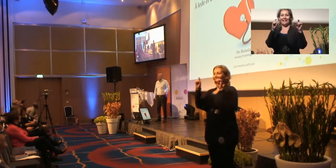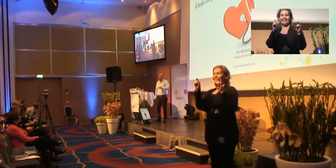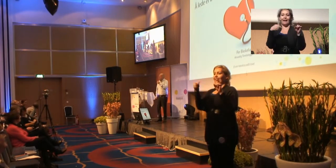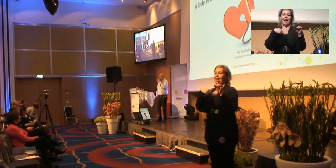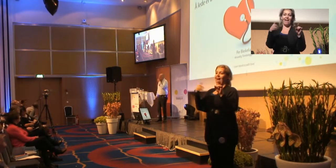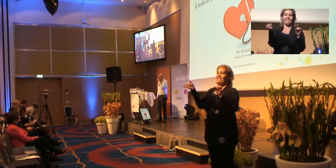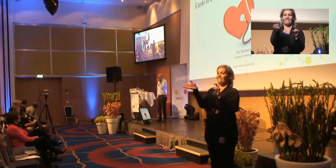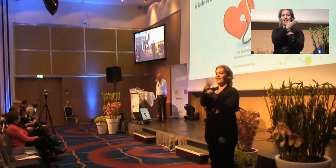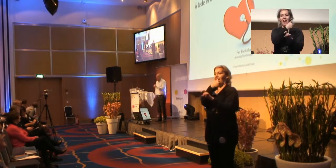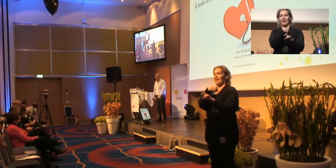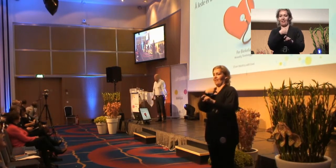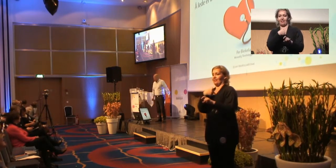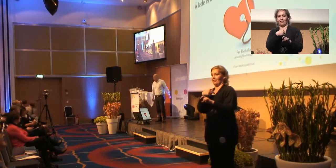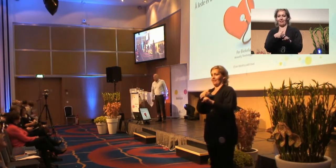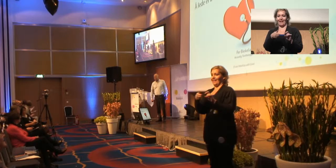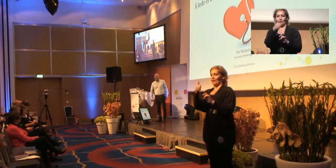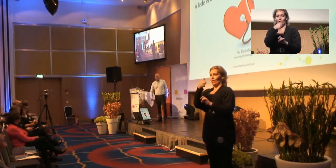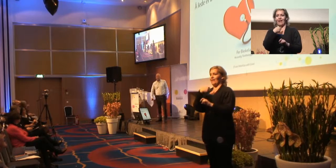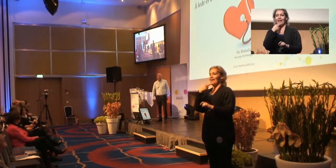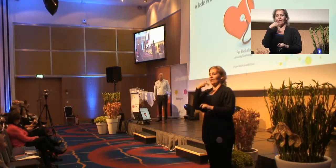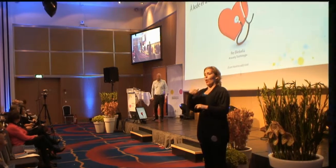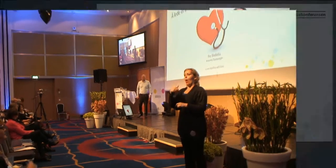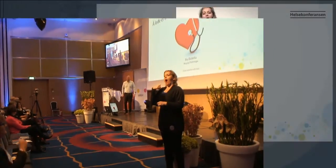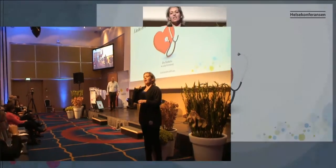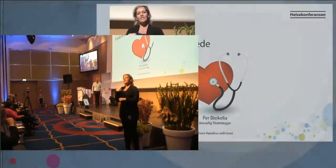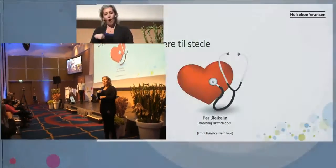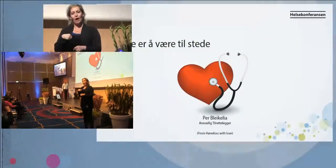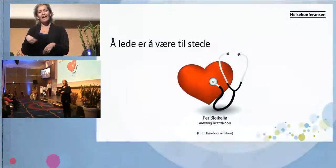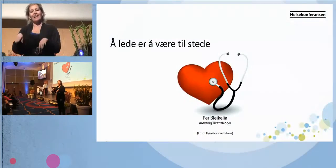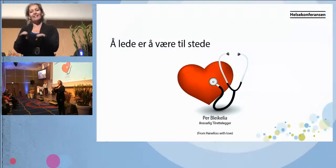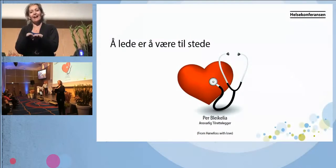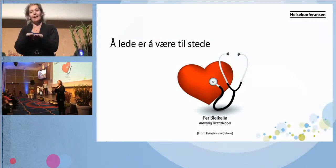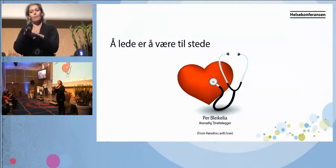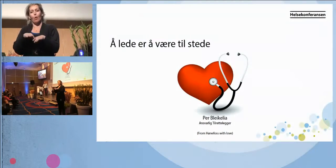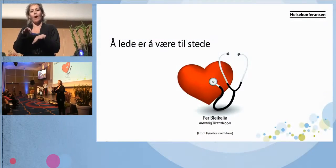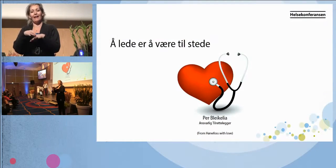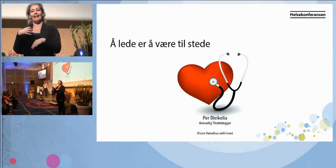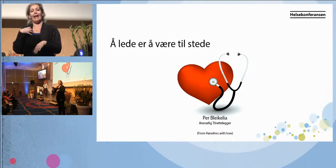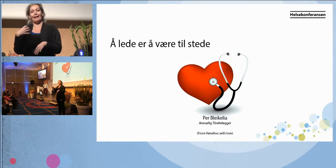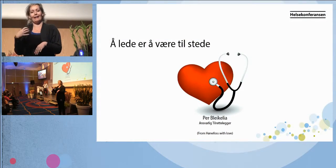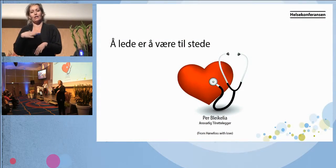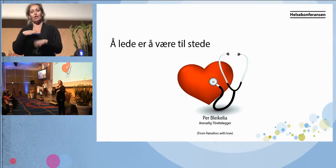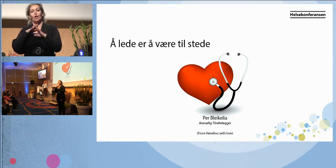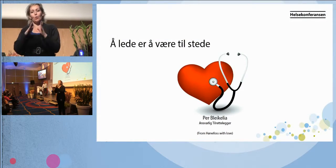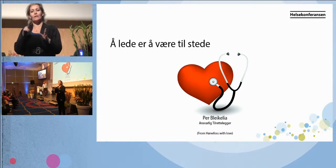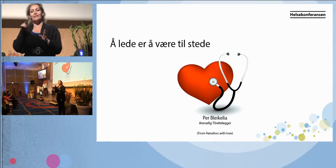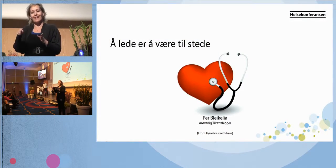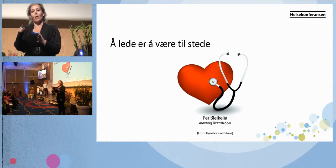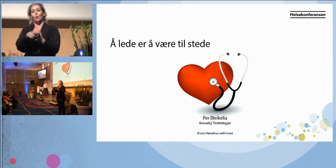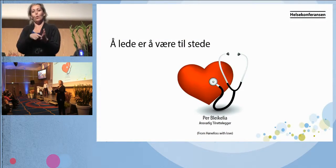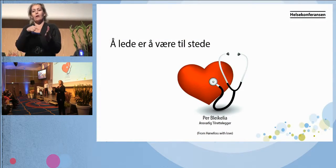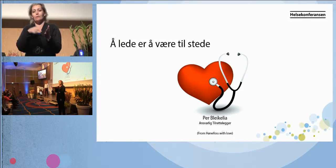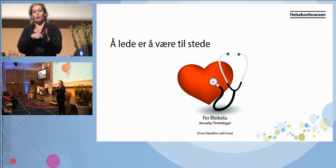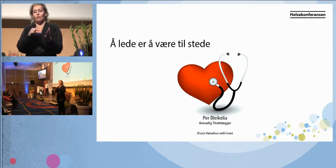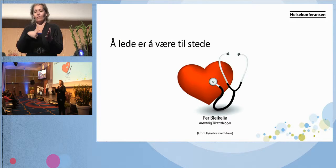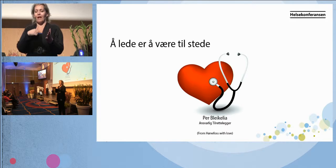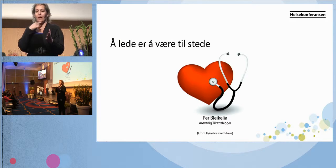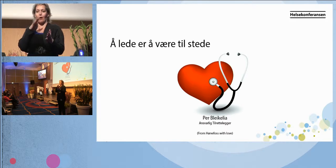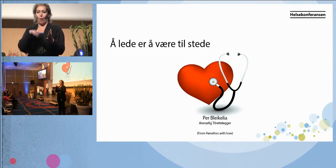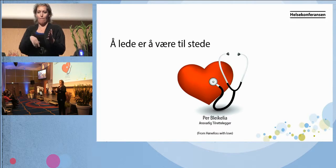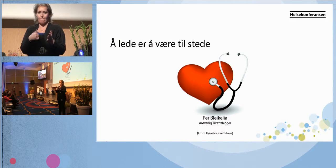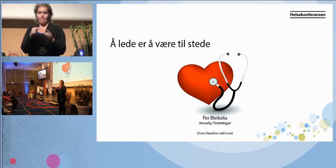fjernet. Så jeg heter nå ansvarlig tilrettelegger for Ringerike sykehus, og det er utgangspunktet for det jeg skal snakke